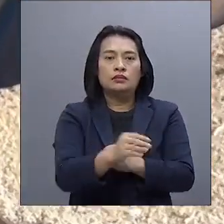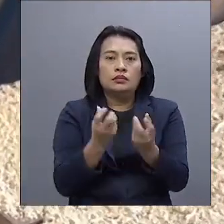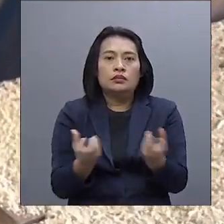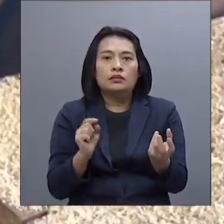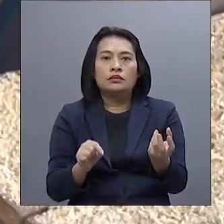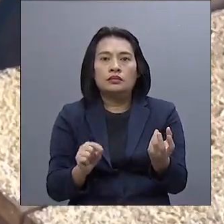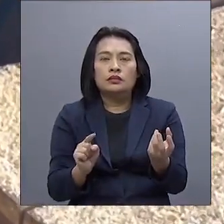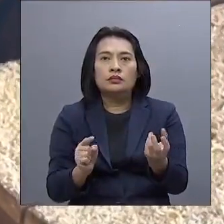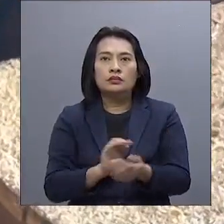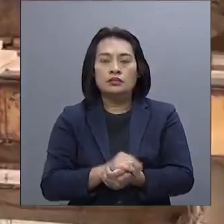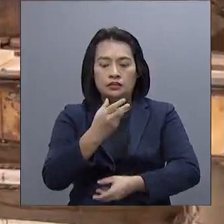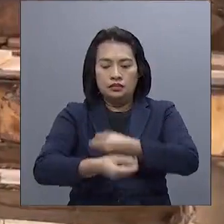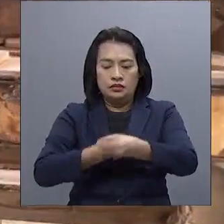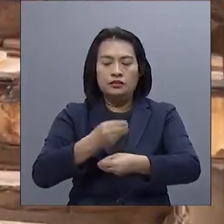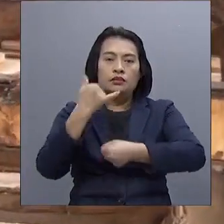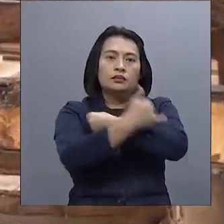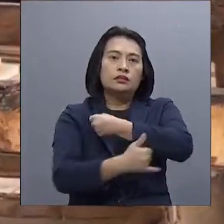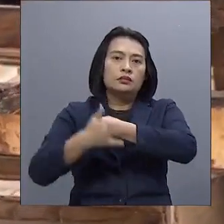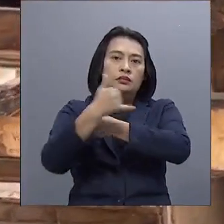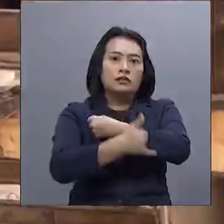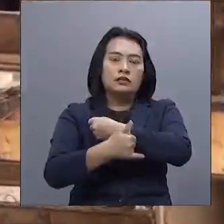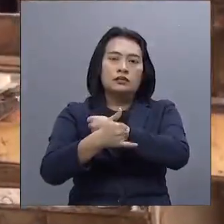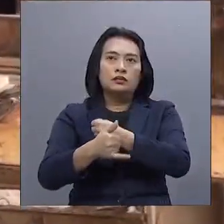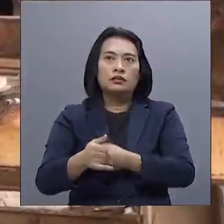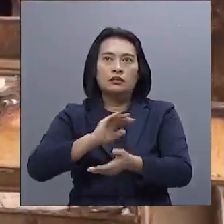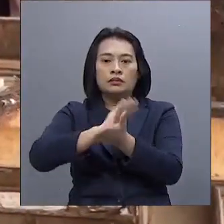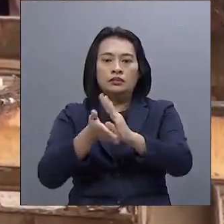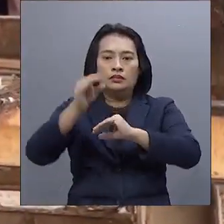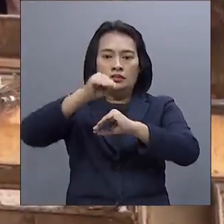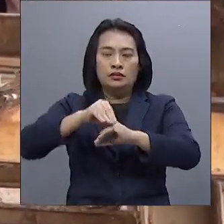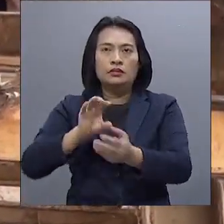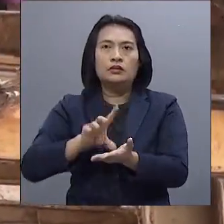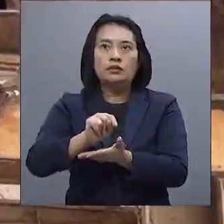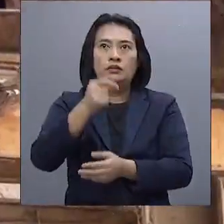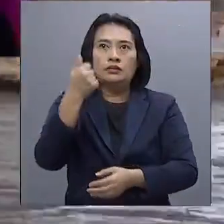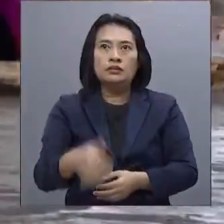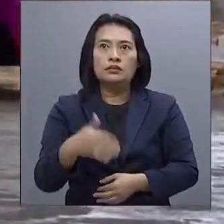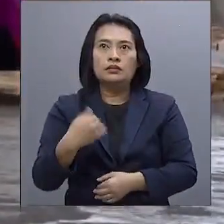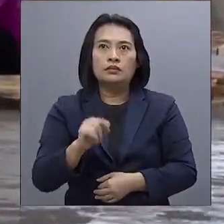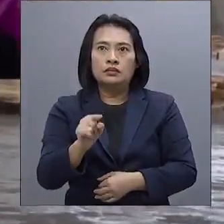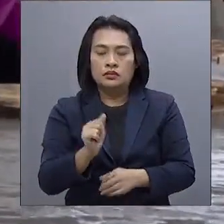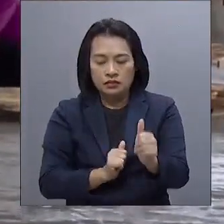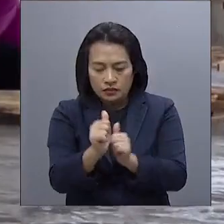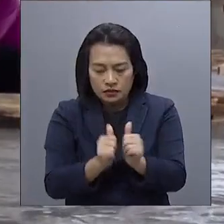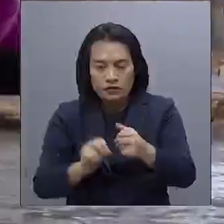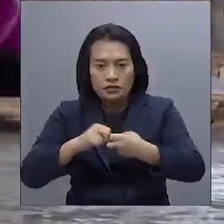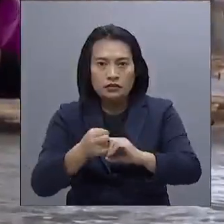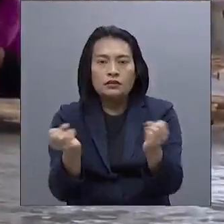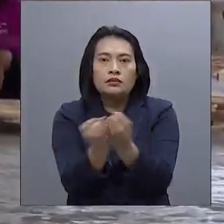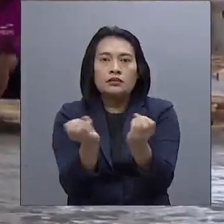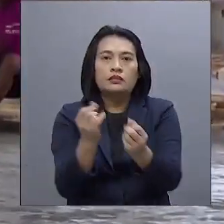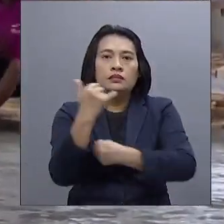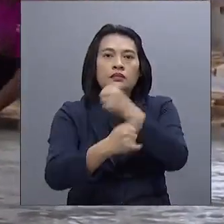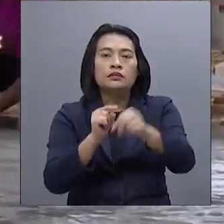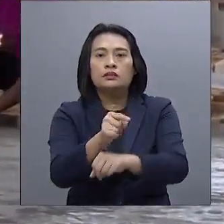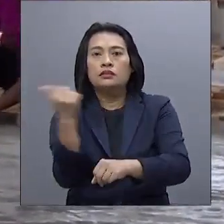เนี่ยพอไปขายในต่างประเทศจะไปปรับเพิ่มตามต้นทุนก็ไม่ได้เพราะไปกระทบกับการแข่งขันนะคะซึ่งล่าสุดที่ทางก